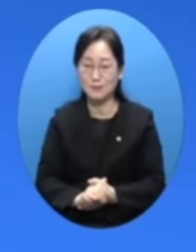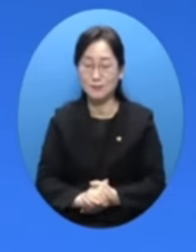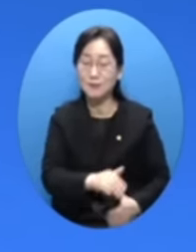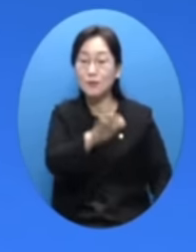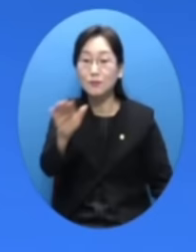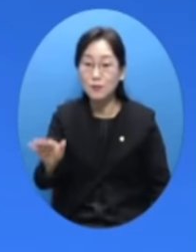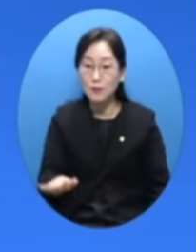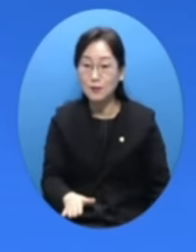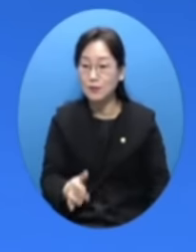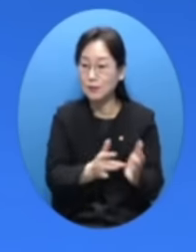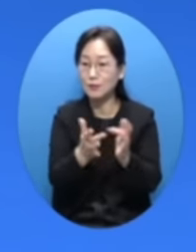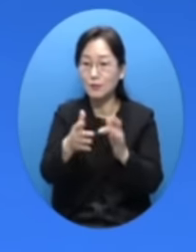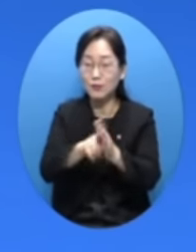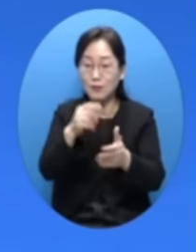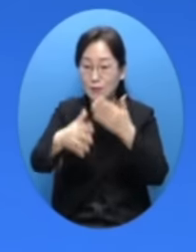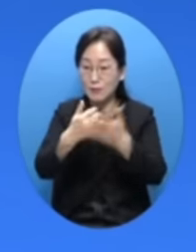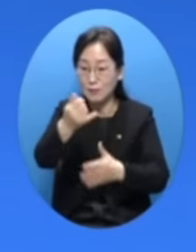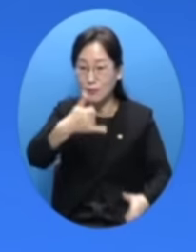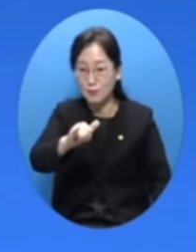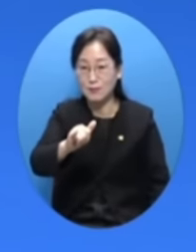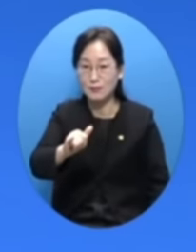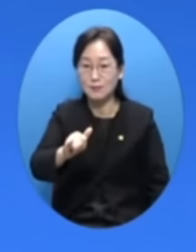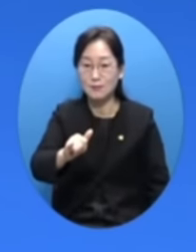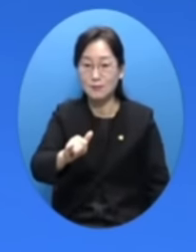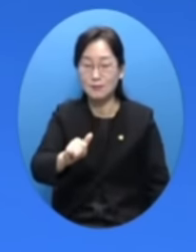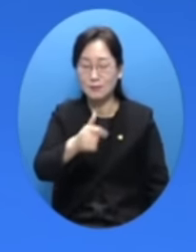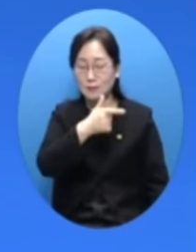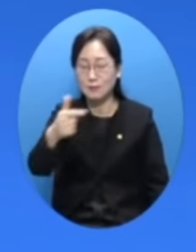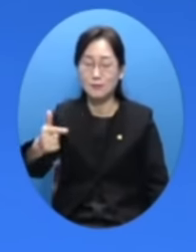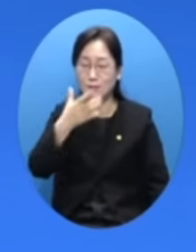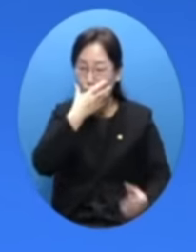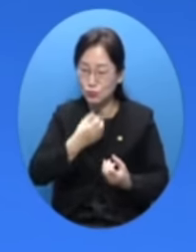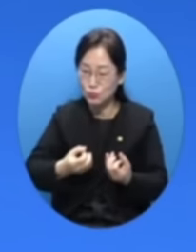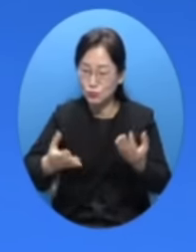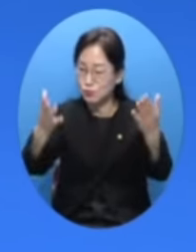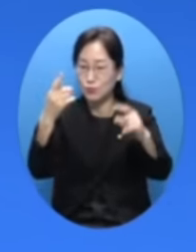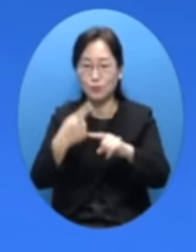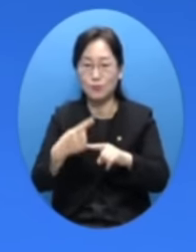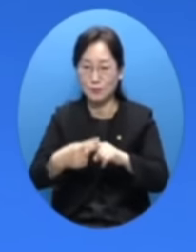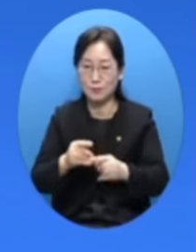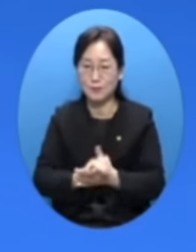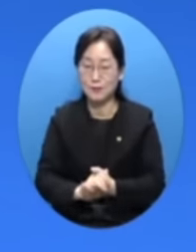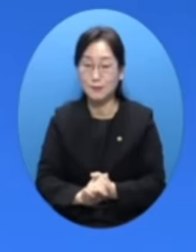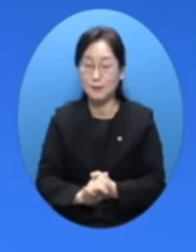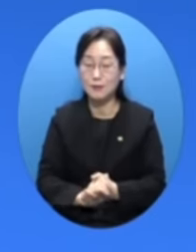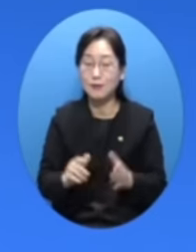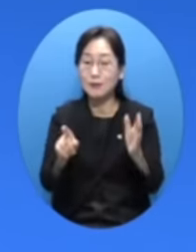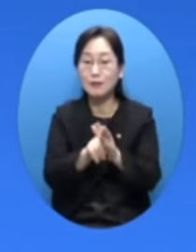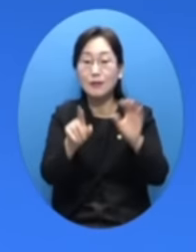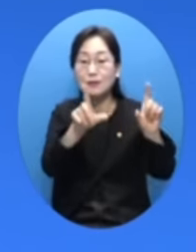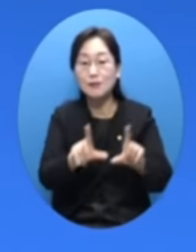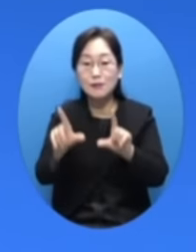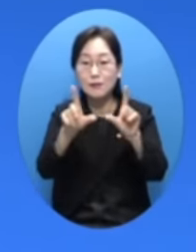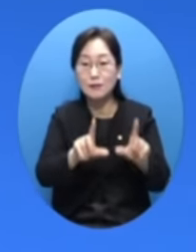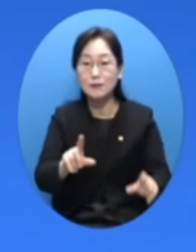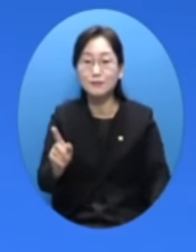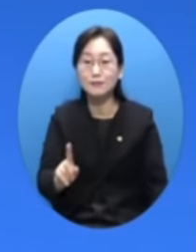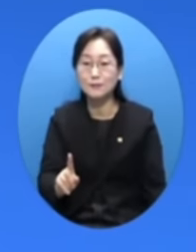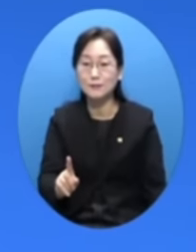우리들이 예수 믿고 하나님의 자녀가 되다고 하는 것은 얼마나 큰 축복인지 모릅니다. 그런데 신앙생활은